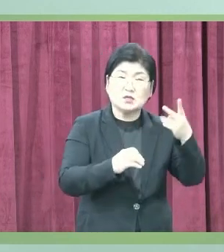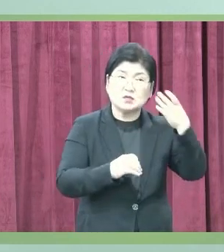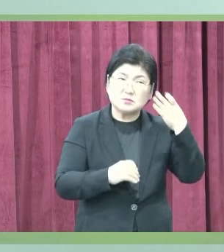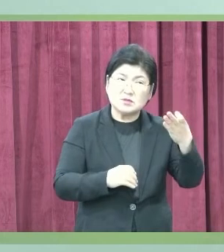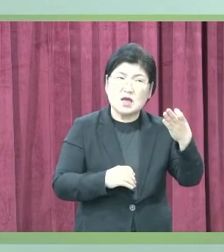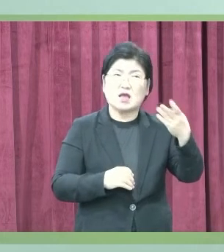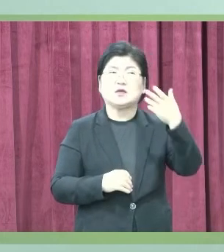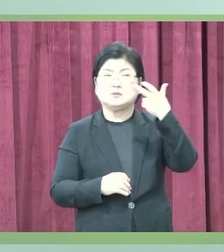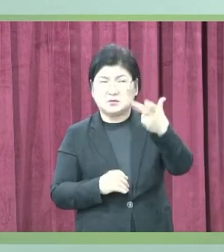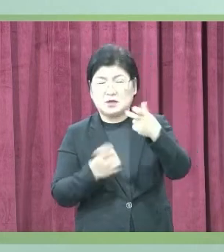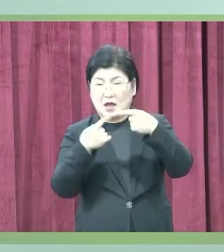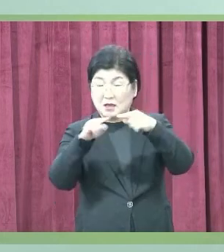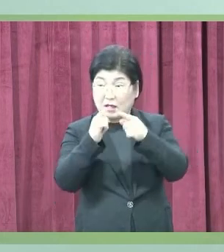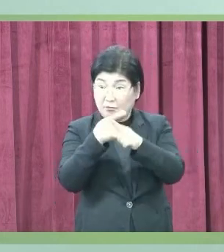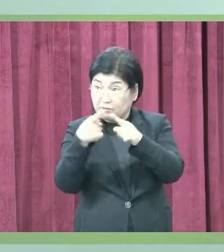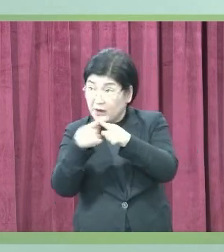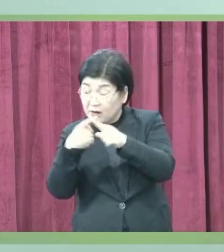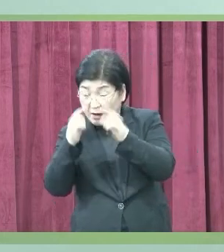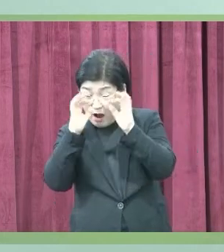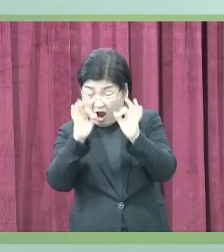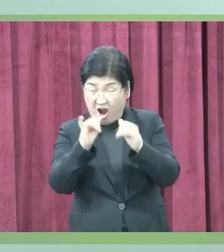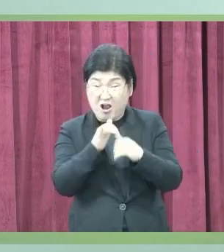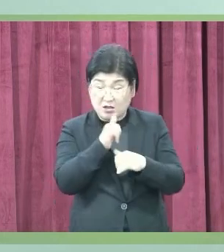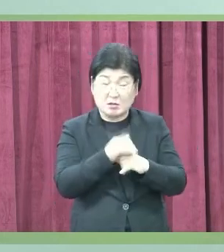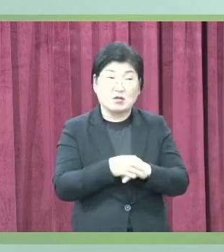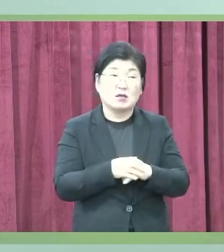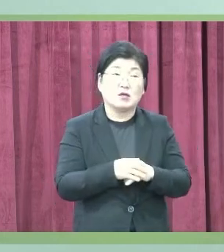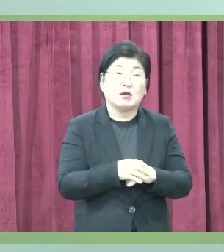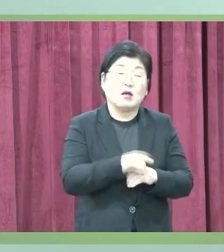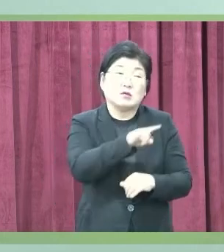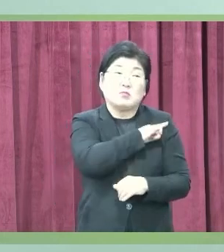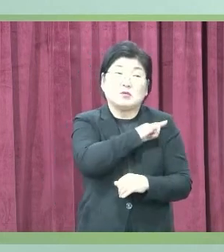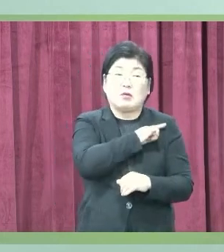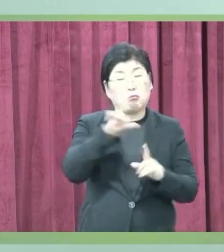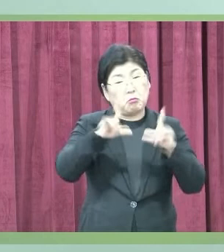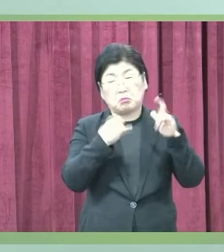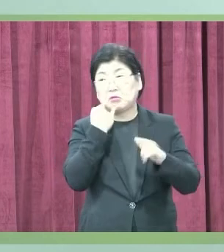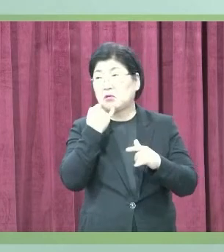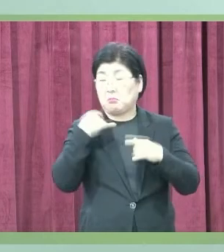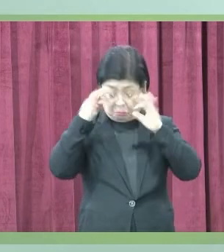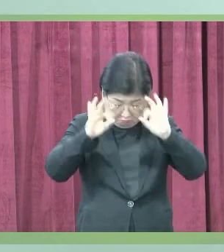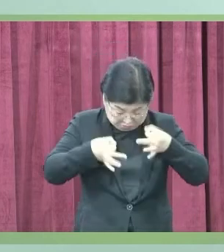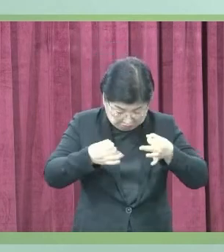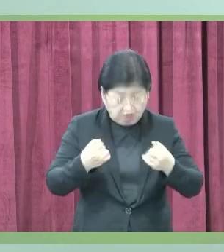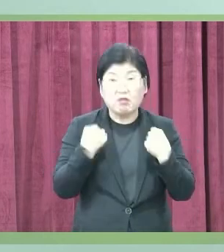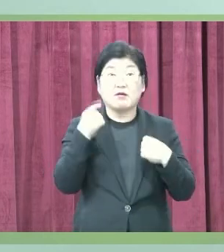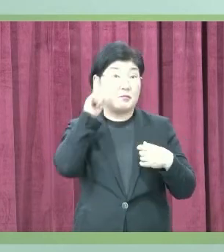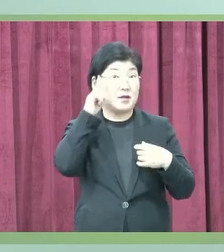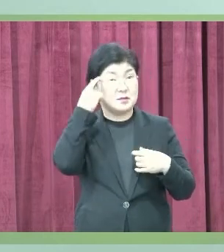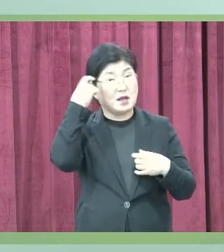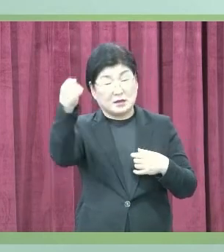함께 분석해 보았습니다. 마찬가지로 1순위가 증상이 없고 건강하다라고 판단되는 부분이었고요.